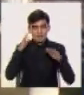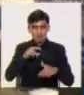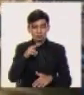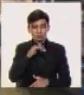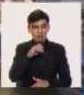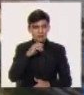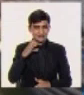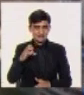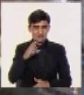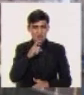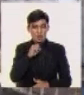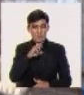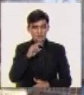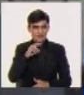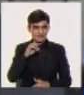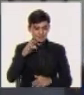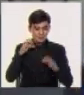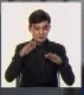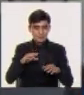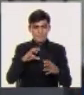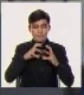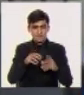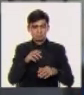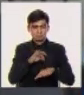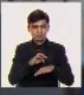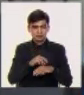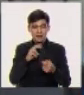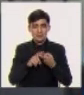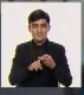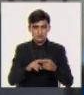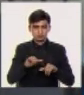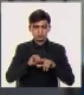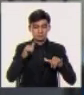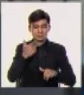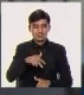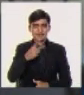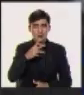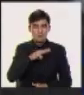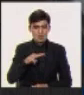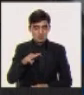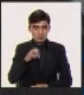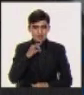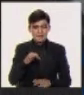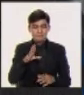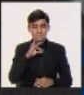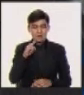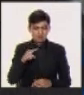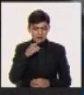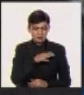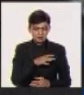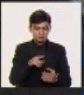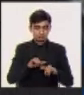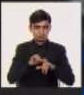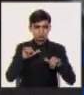Джонса Хопкинса, в мире число заразившихся коронавирусом с начала эпидемии превысило 32 миллиона. ВОЗ заявили, что